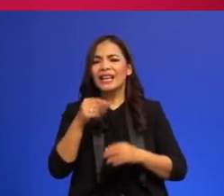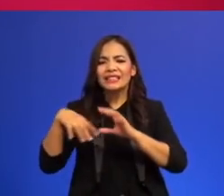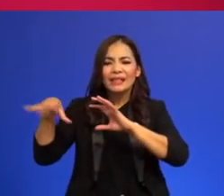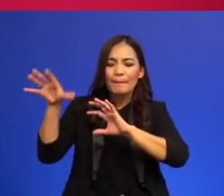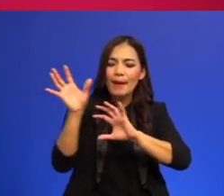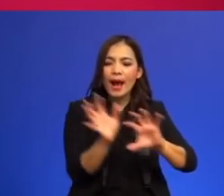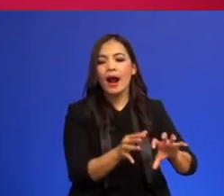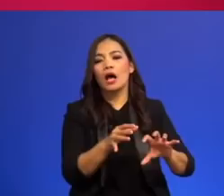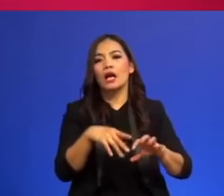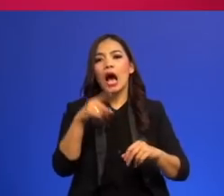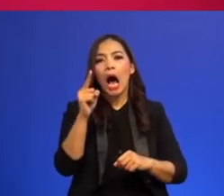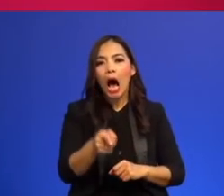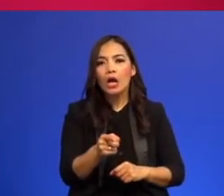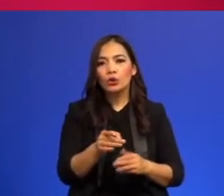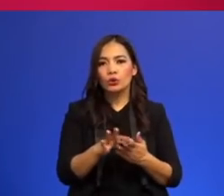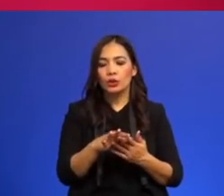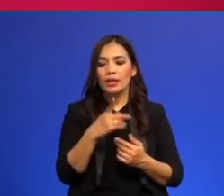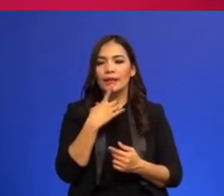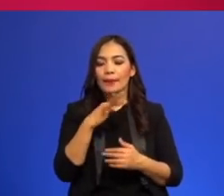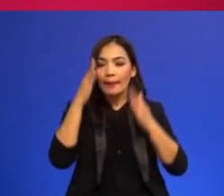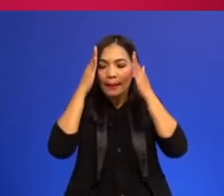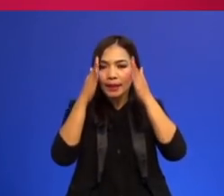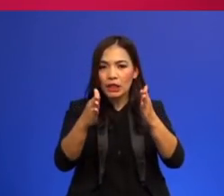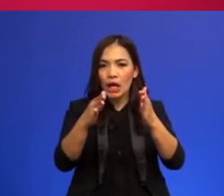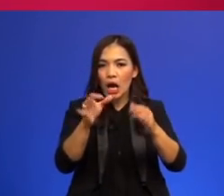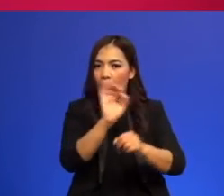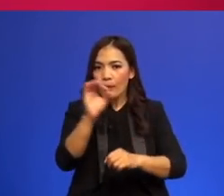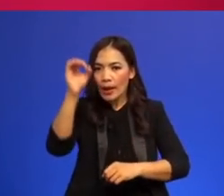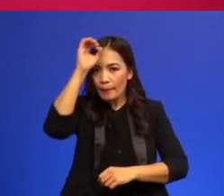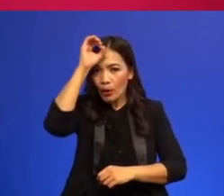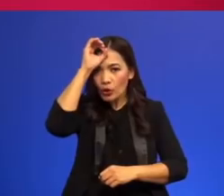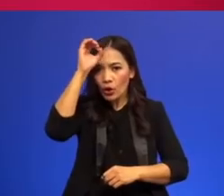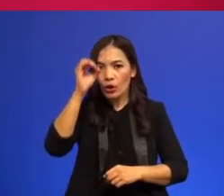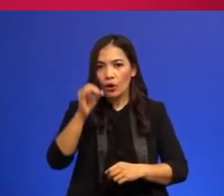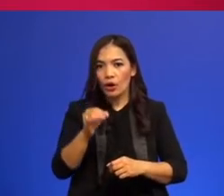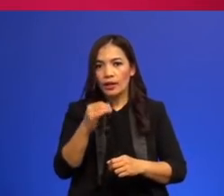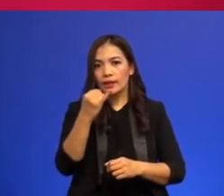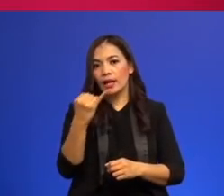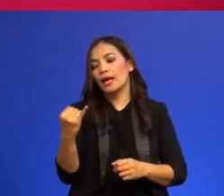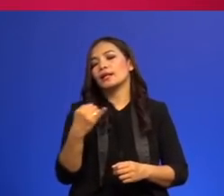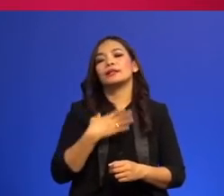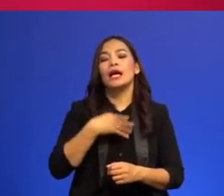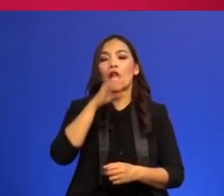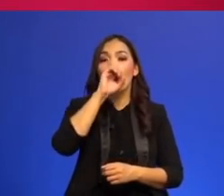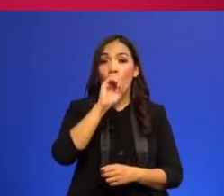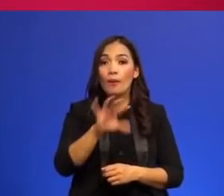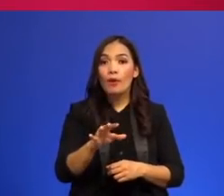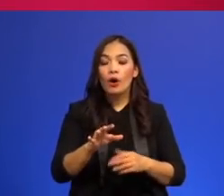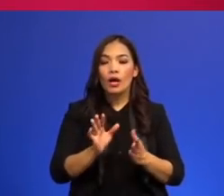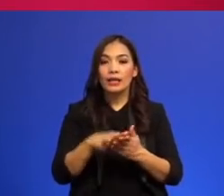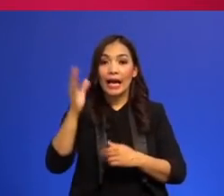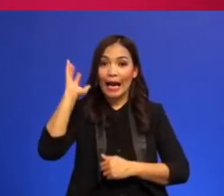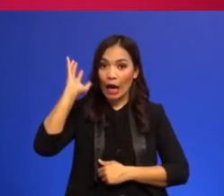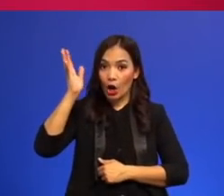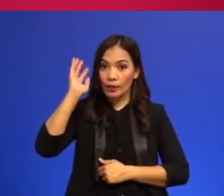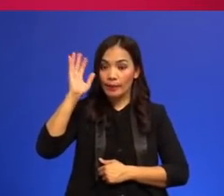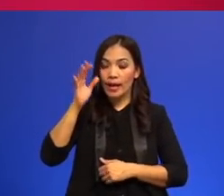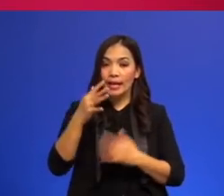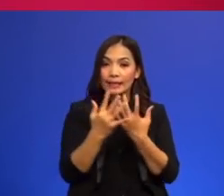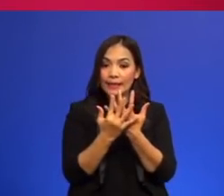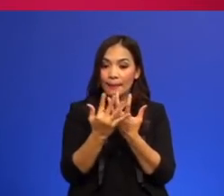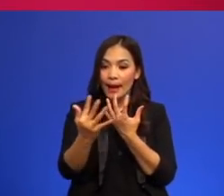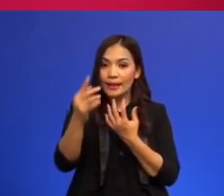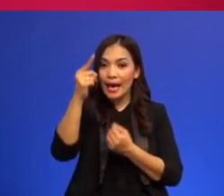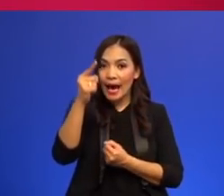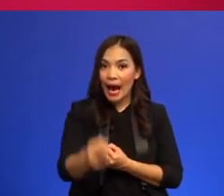kan juga mesti harus diperhatikan. Saya tidak mau konyol-konyolan. Dan terakhir saya sudah sampaikan di mimbar. Jemaat